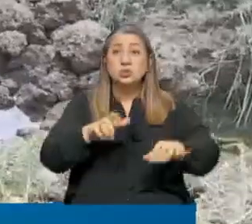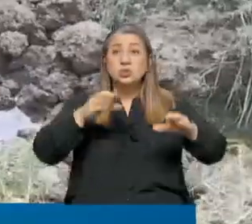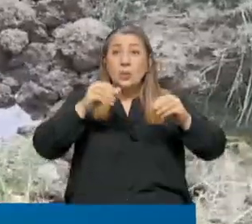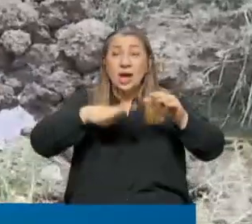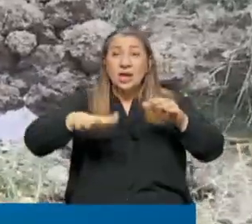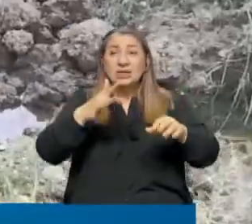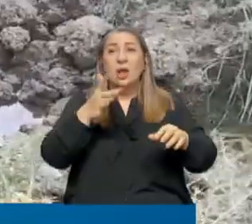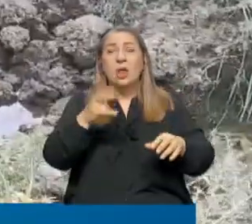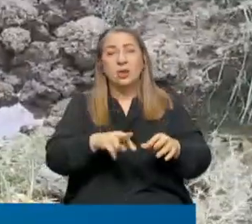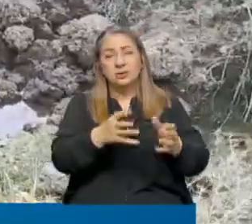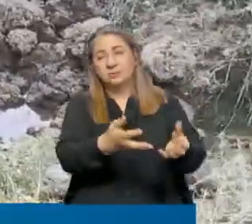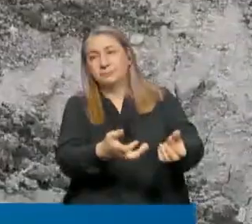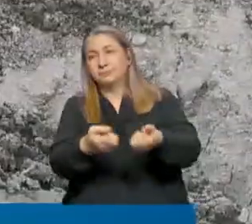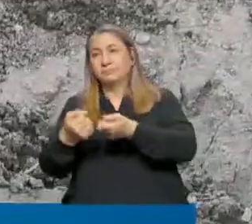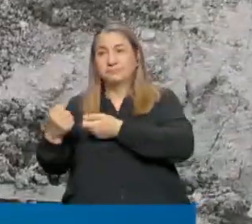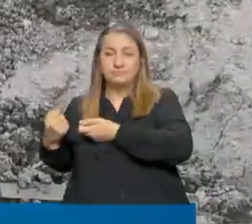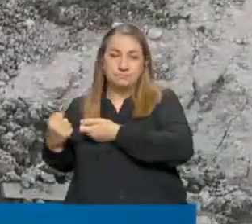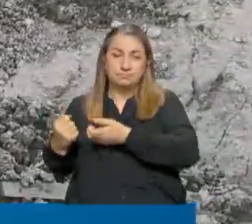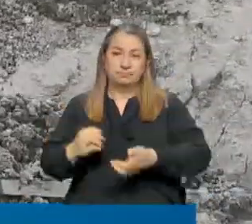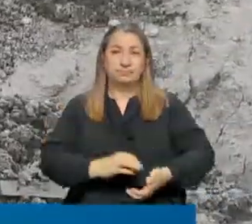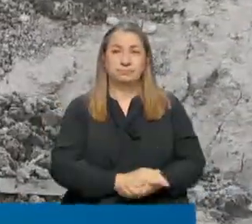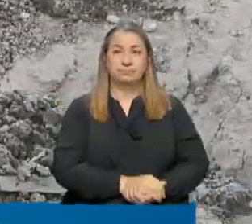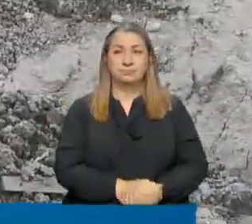altından cansız bedenleri çıkarıldı